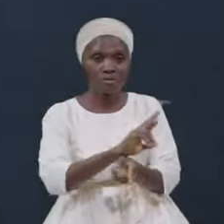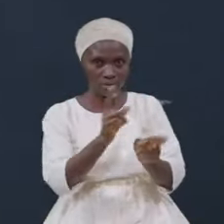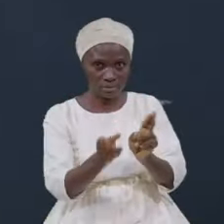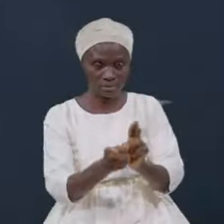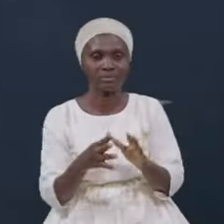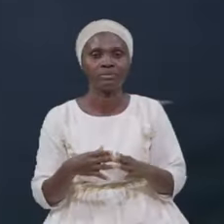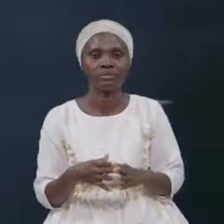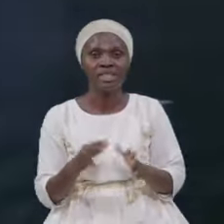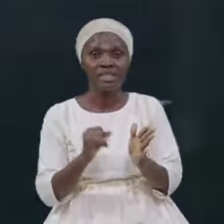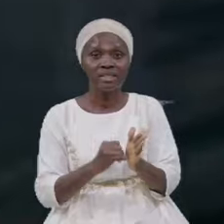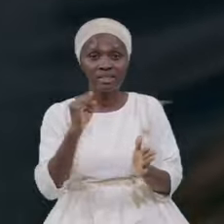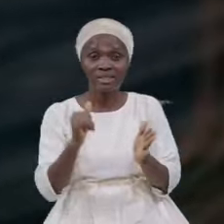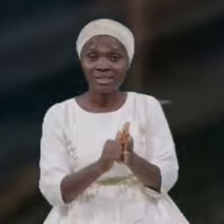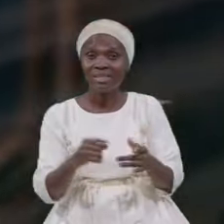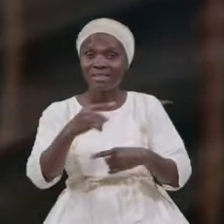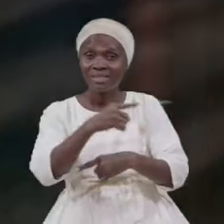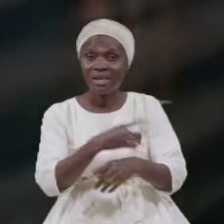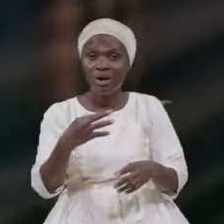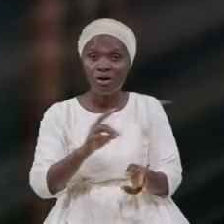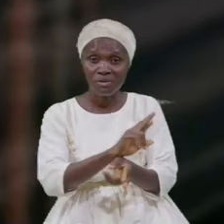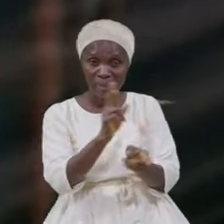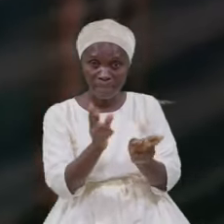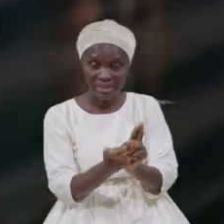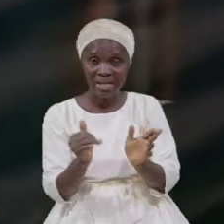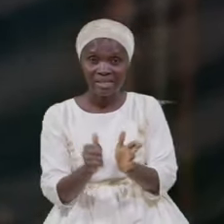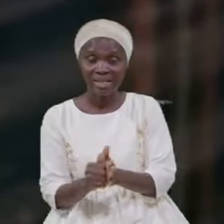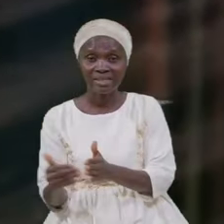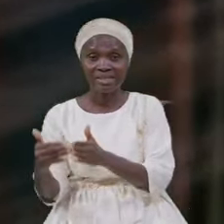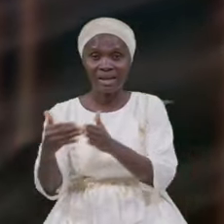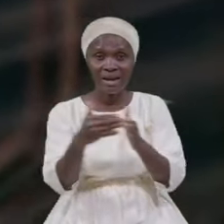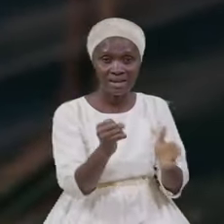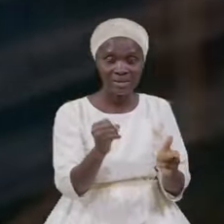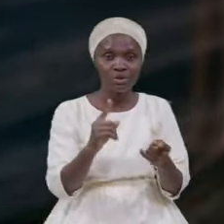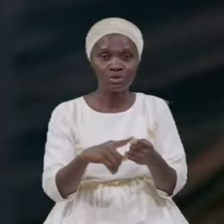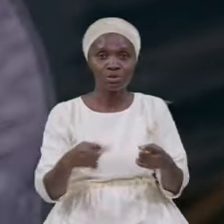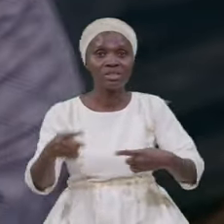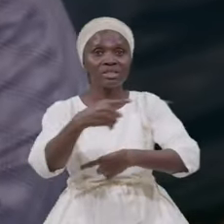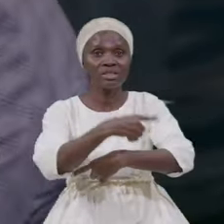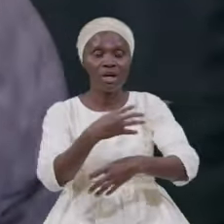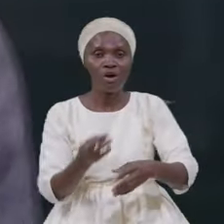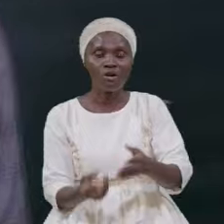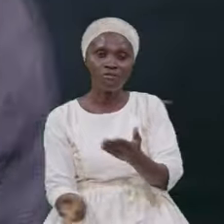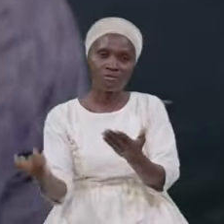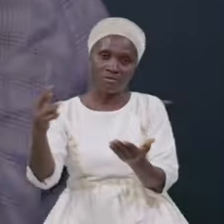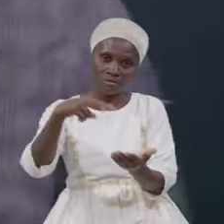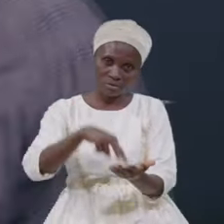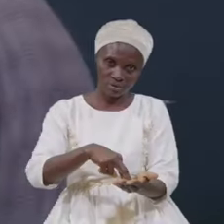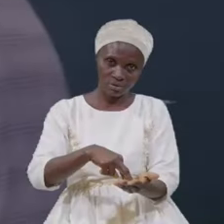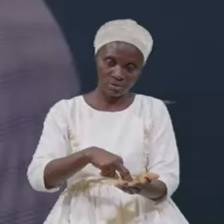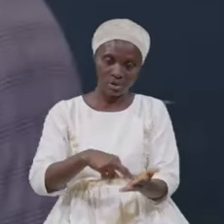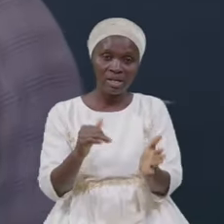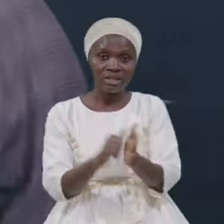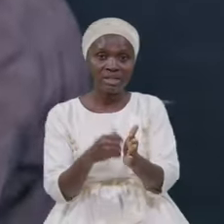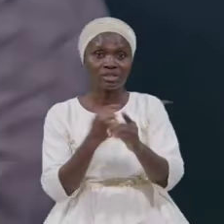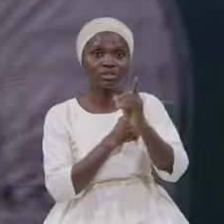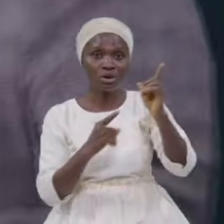la repentance qui conduit au jour de la restauration. Et le Seigneur nous restaure